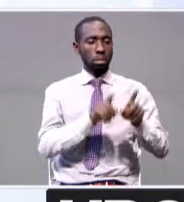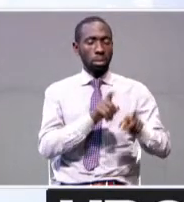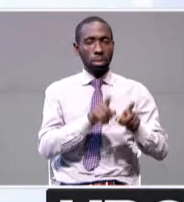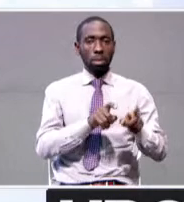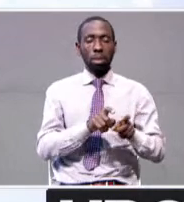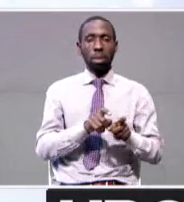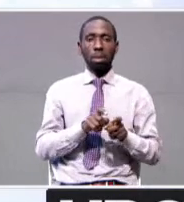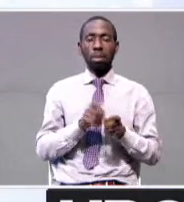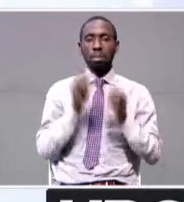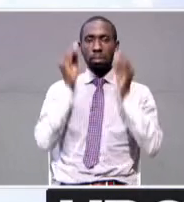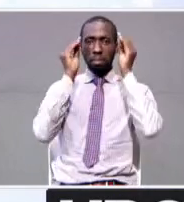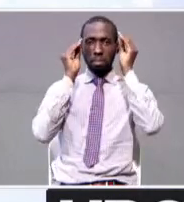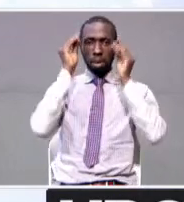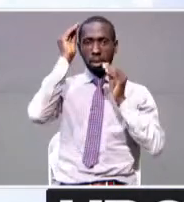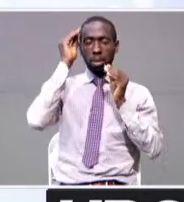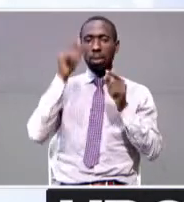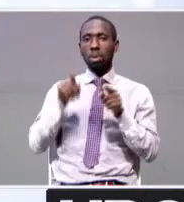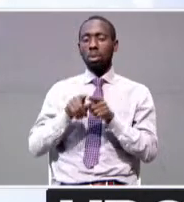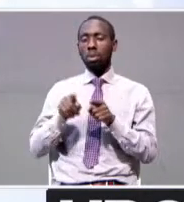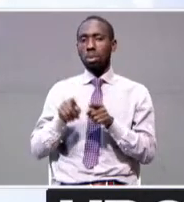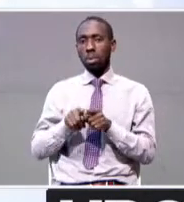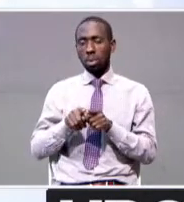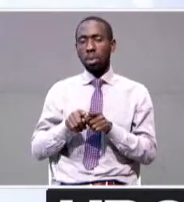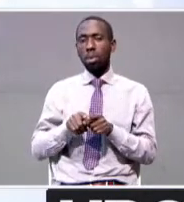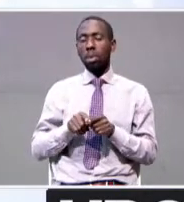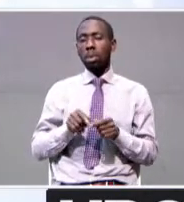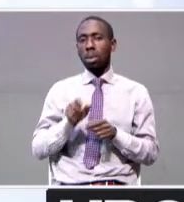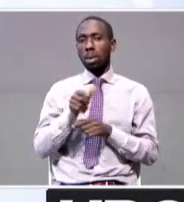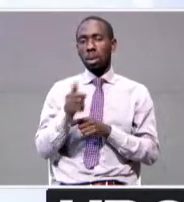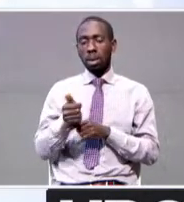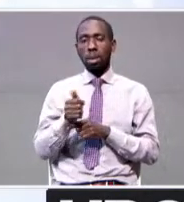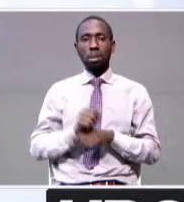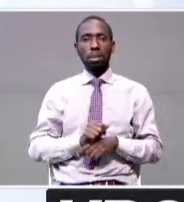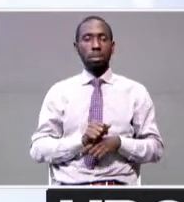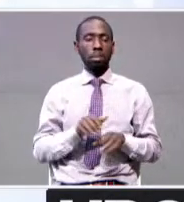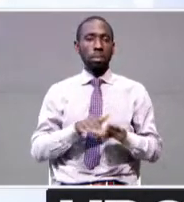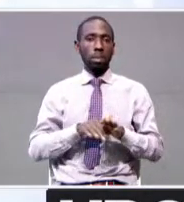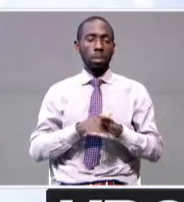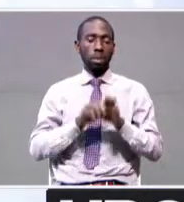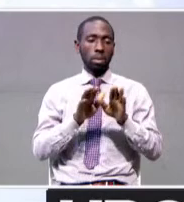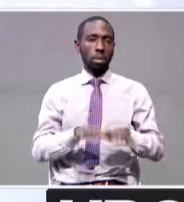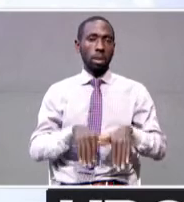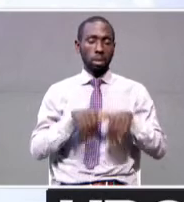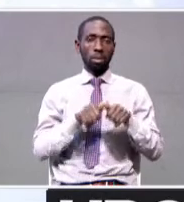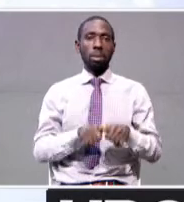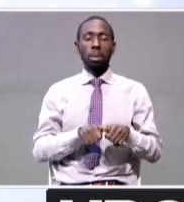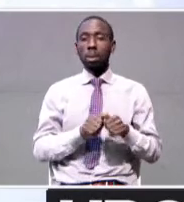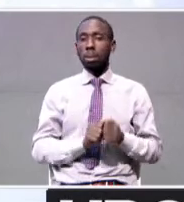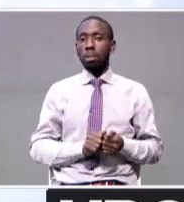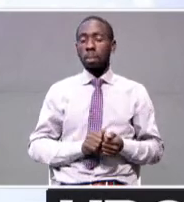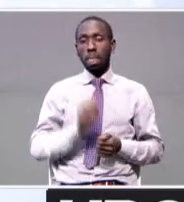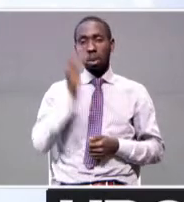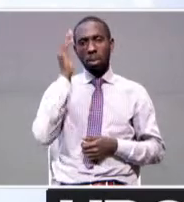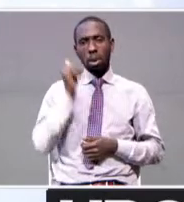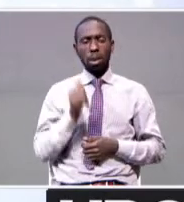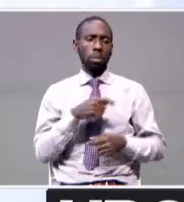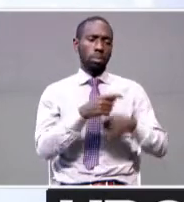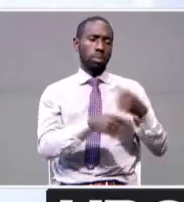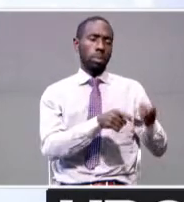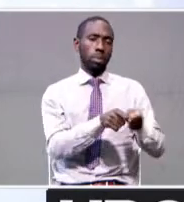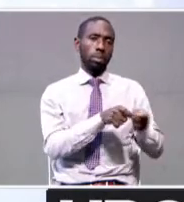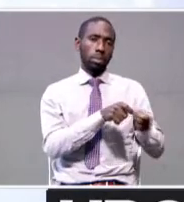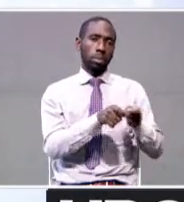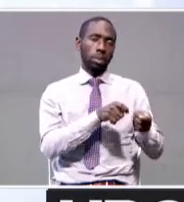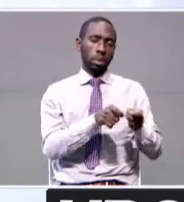ku misango gye bavunaanwa. Kino kisobi kye basobozese okuweereza abalonzi mu bitundu gye bakiikirira. Ababaka bano